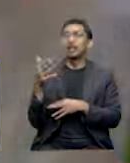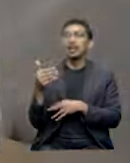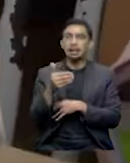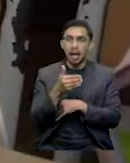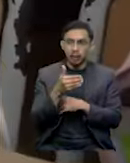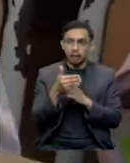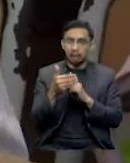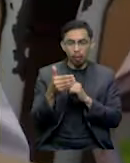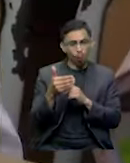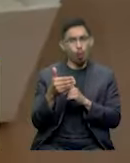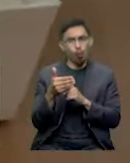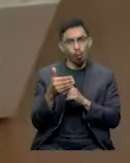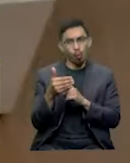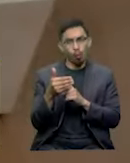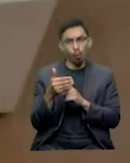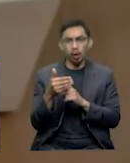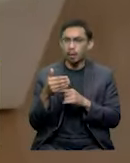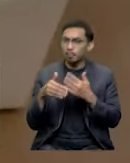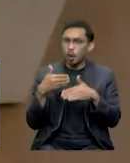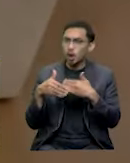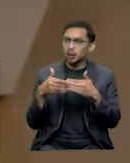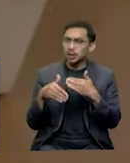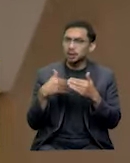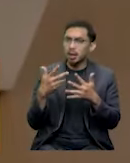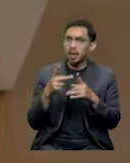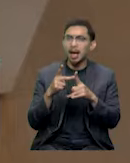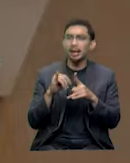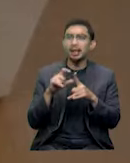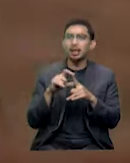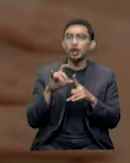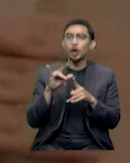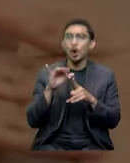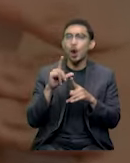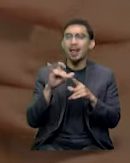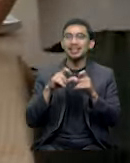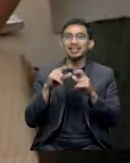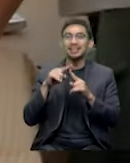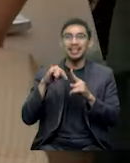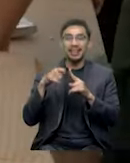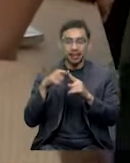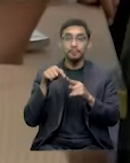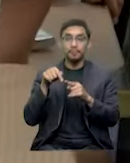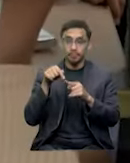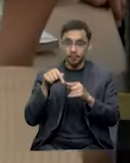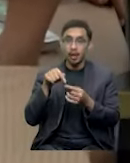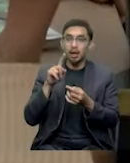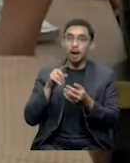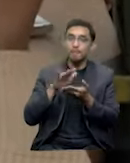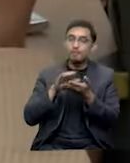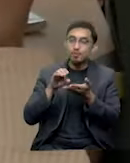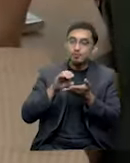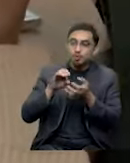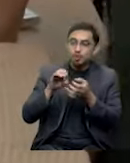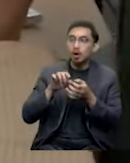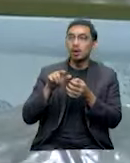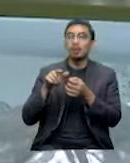dalam ikan yang diproses hidrolisat untuk jadi susu bubuk. Produk ultra proses itu dibuat di dalam